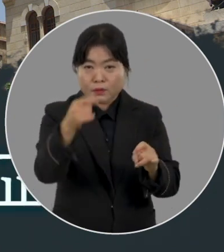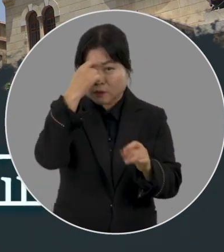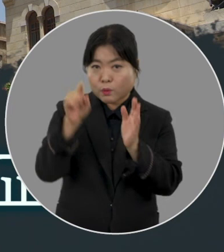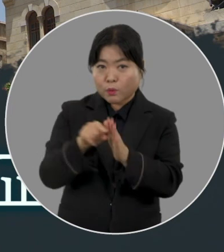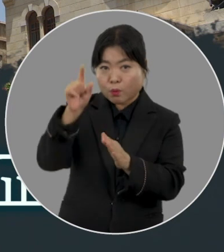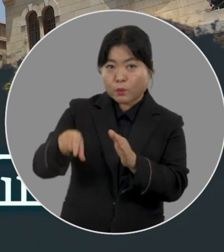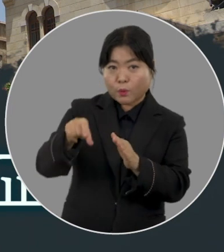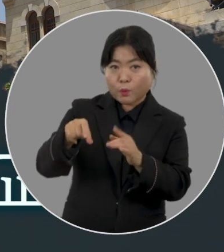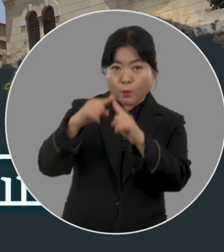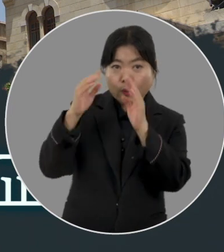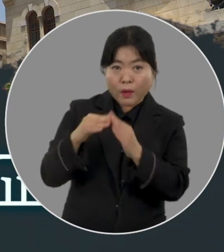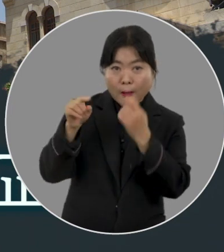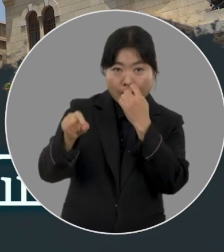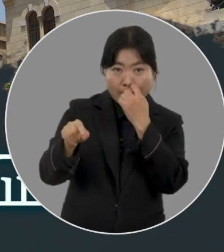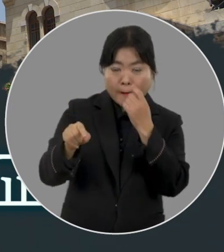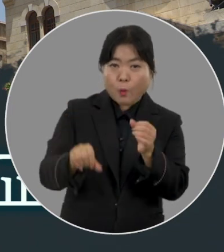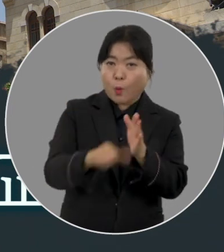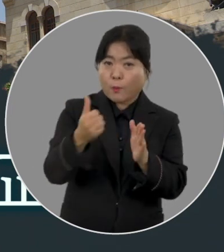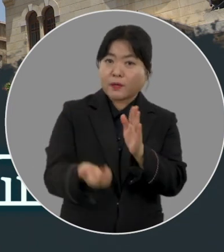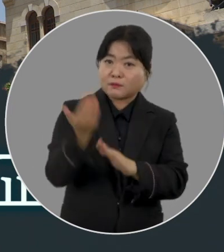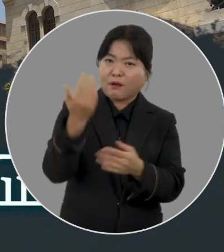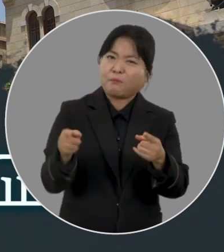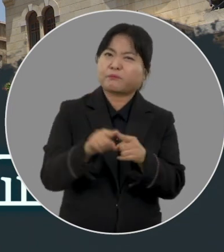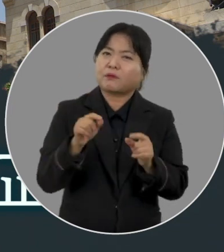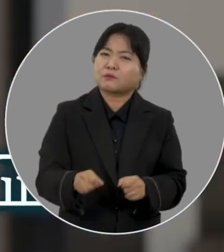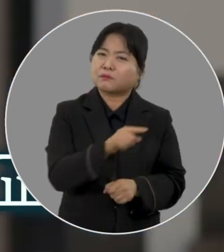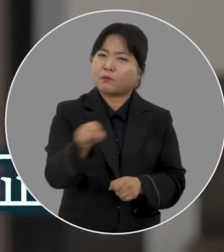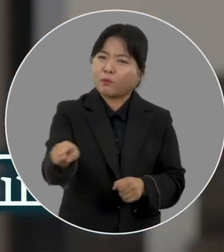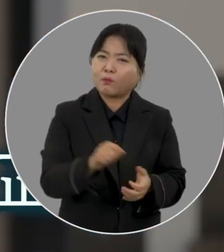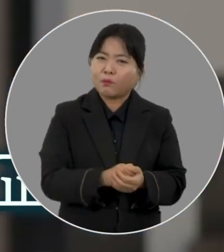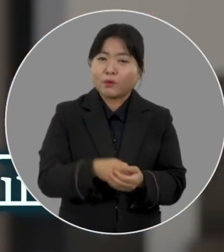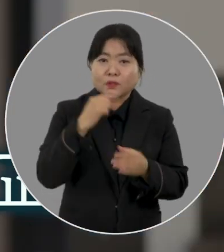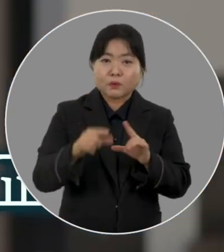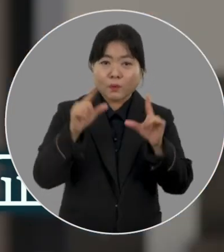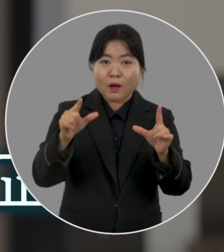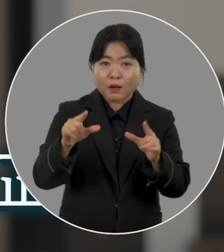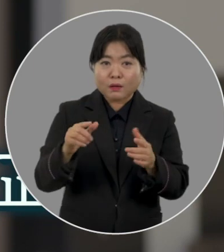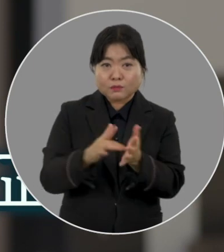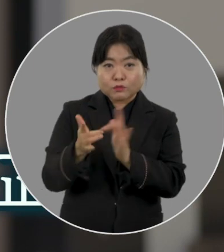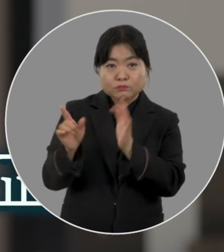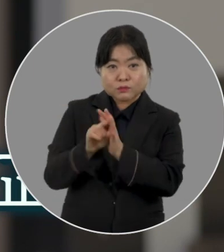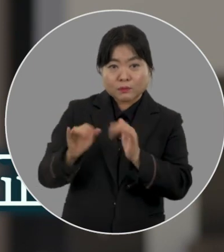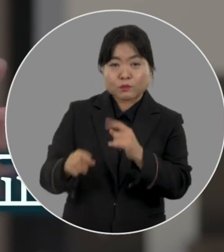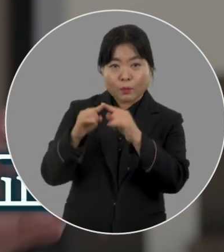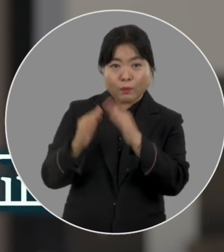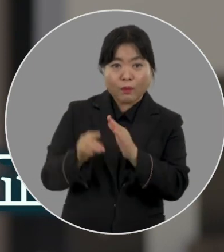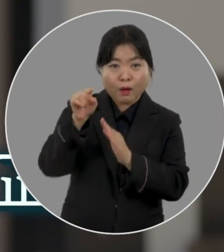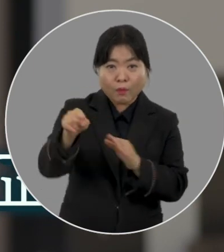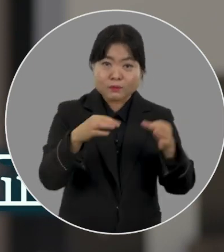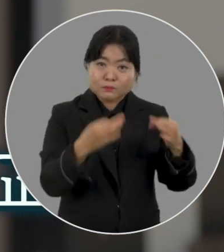기독교 교회가 저 자리에서 500년 이상 함께 존재합니다. 일요일 날 크리스찬들은 교회로 가고 금요일